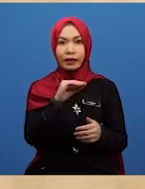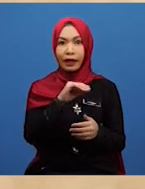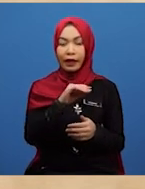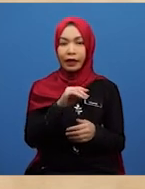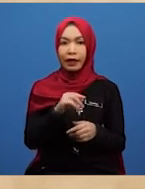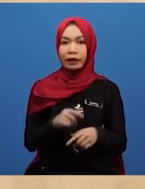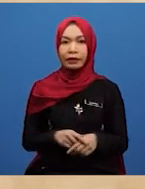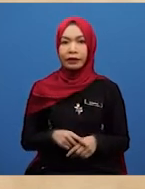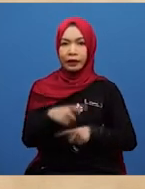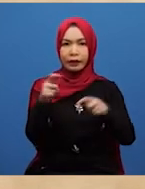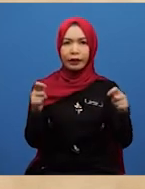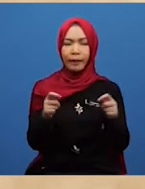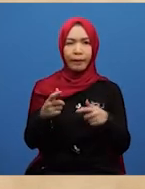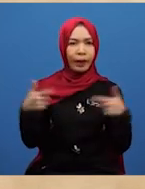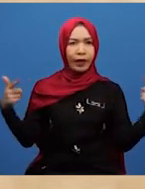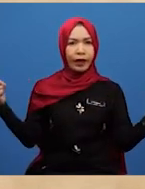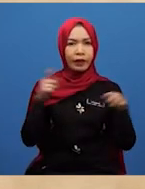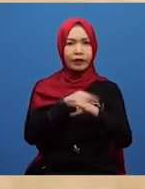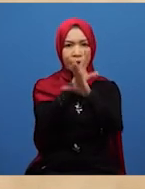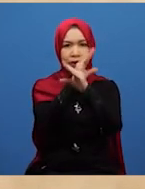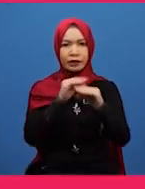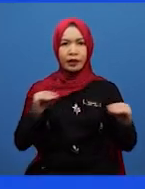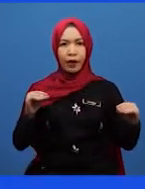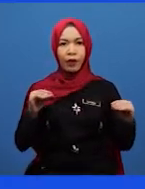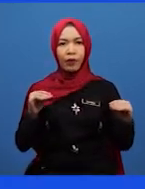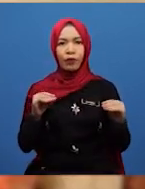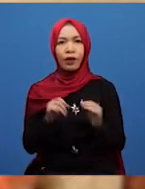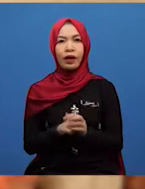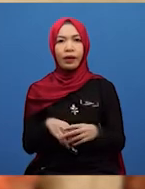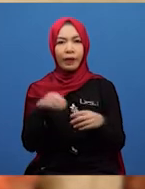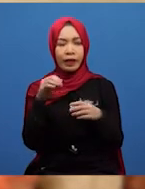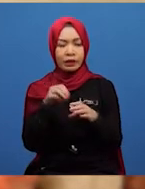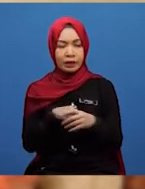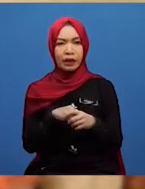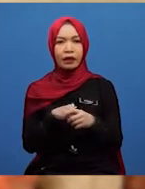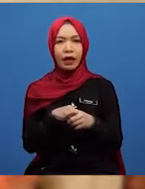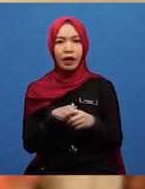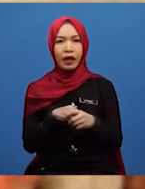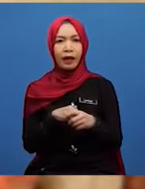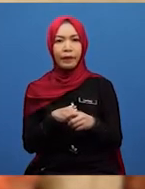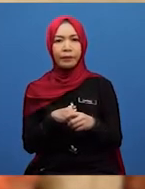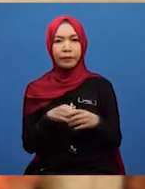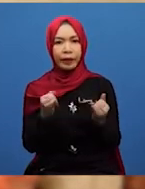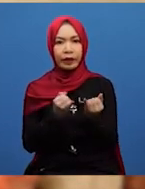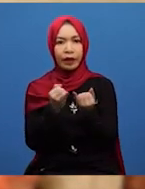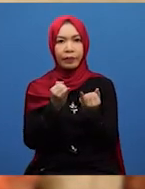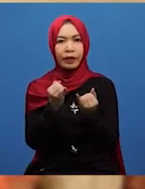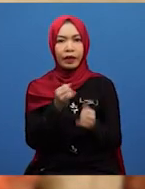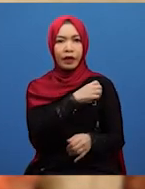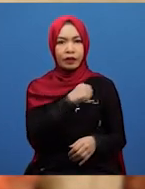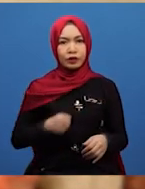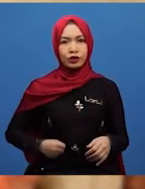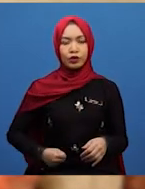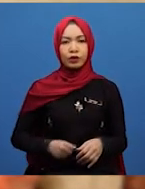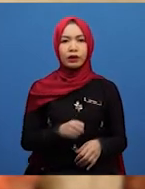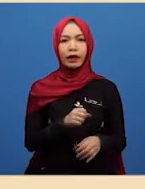Sarawak yang masih dalam kekuasaan Sultan Brunei. Selepas mempelajari 4 strategi peluasan kuasa